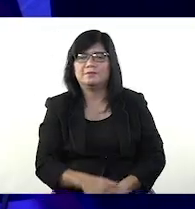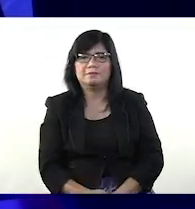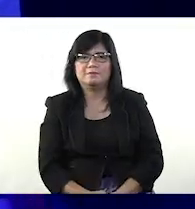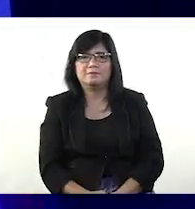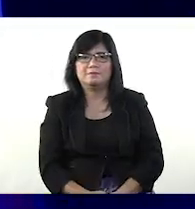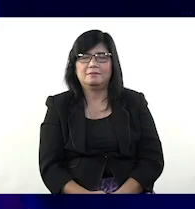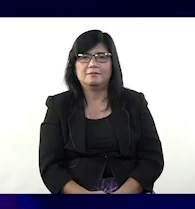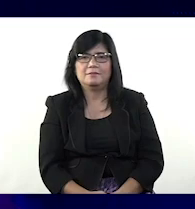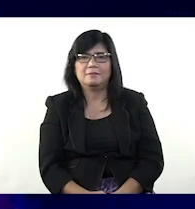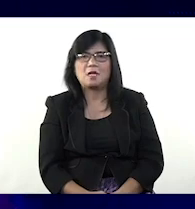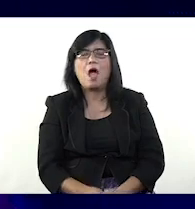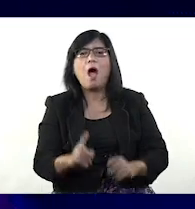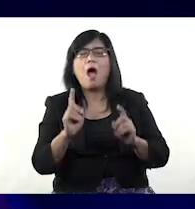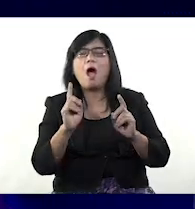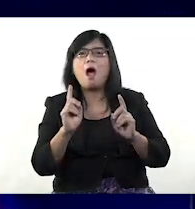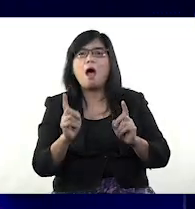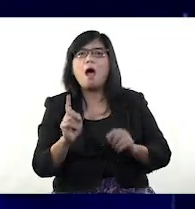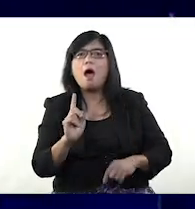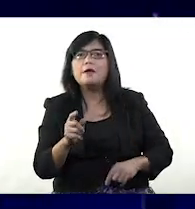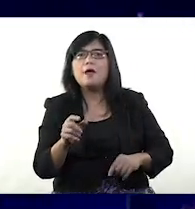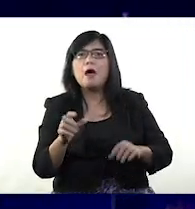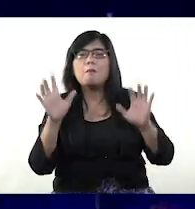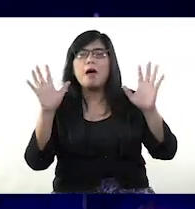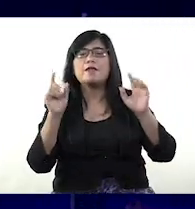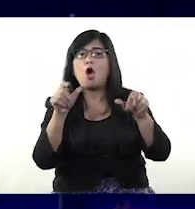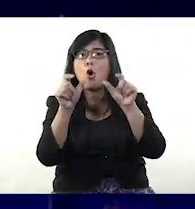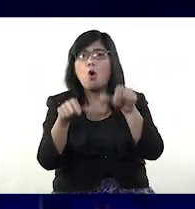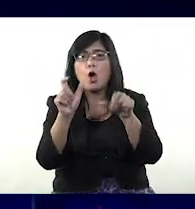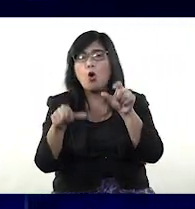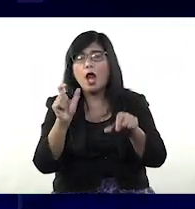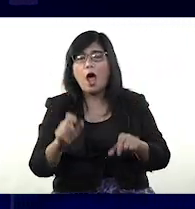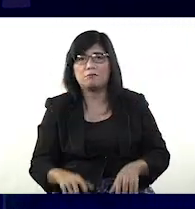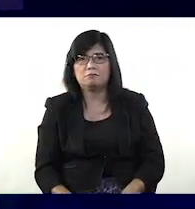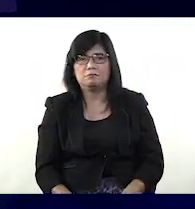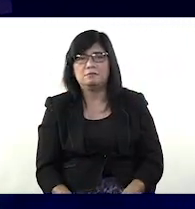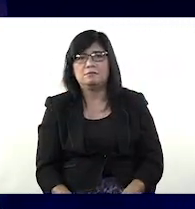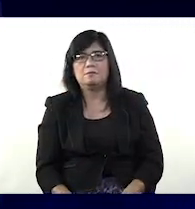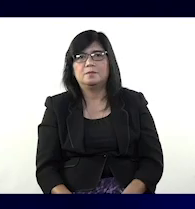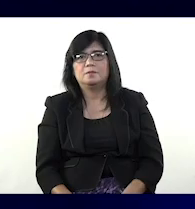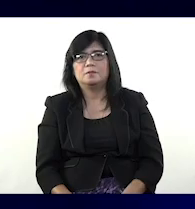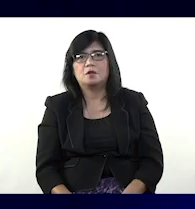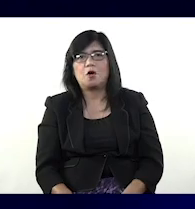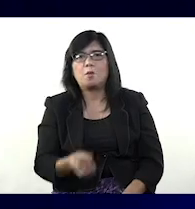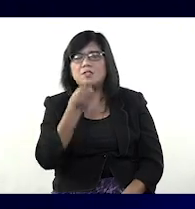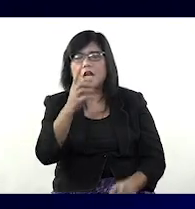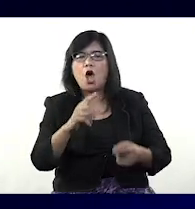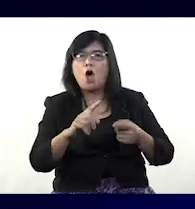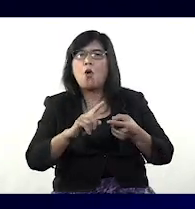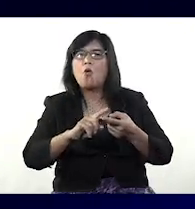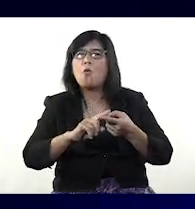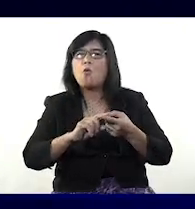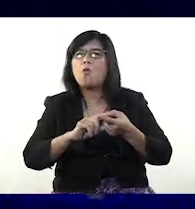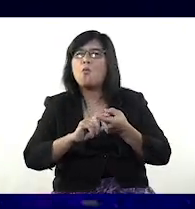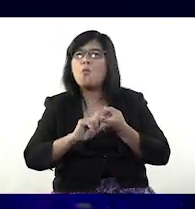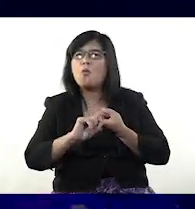Hai ada banyak orang Hai kalau saya sudah mulai bicara tentang hubungan bertoleransi